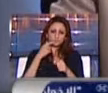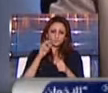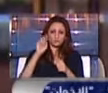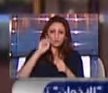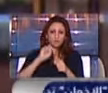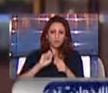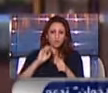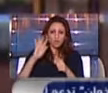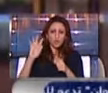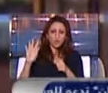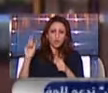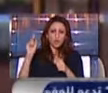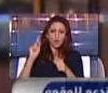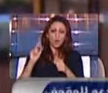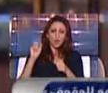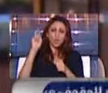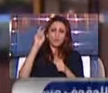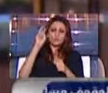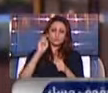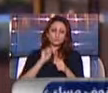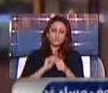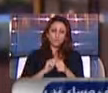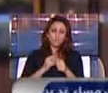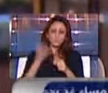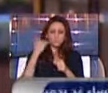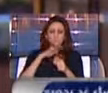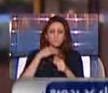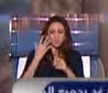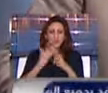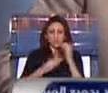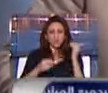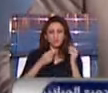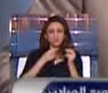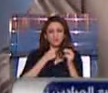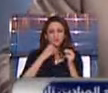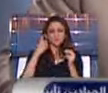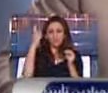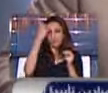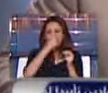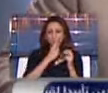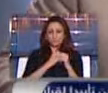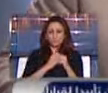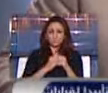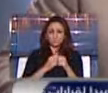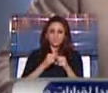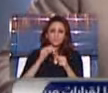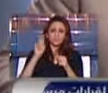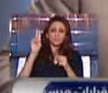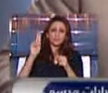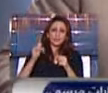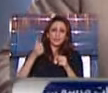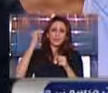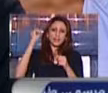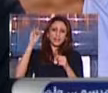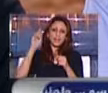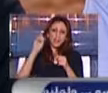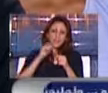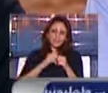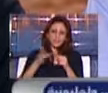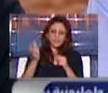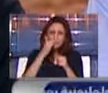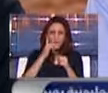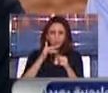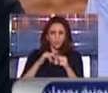والدة رحمة شهيد جمعة الغضب أهلا بحضرتك. أستاذ تامر رضوان شقيق الشهيد